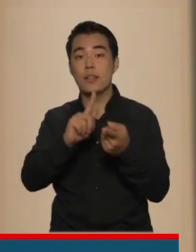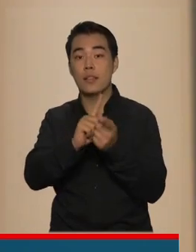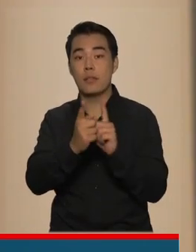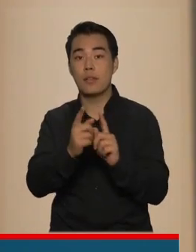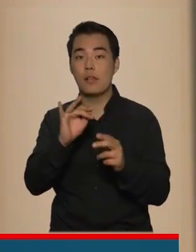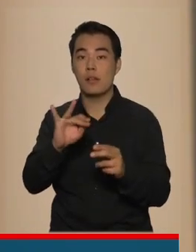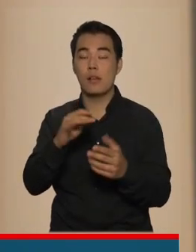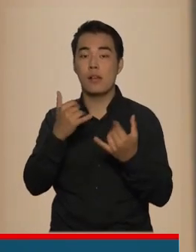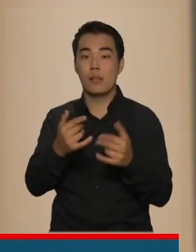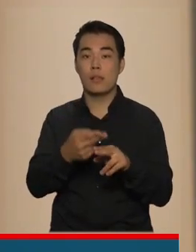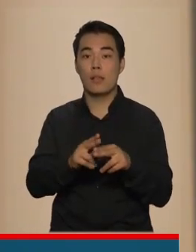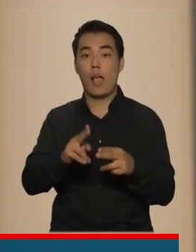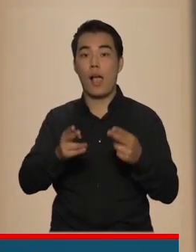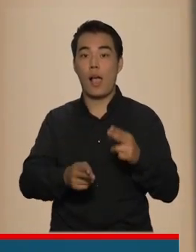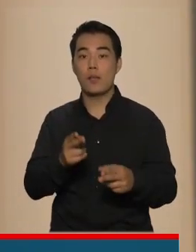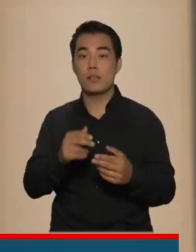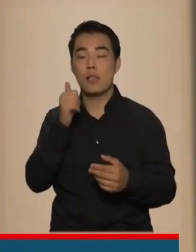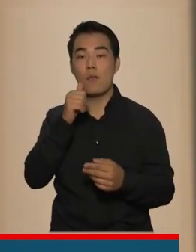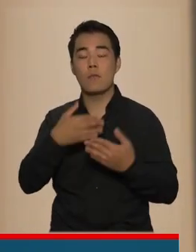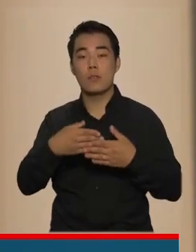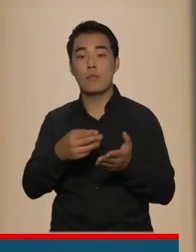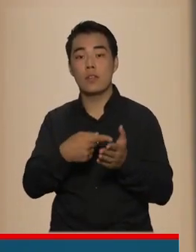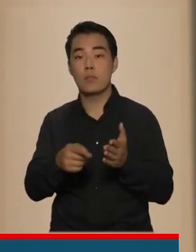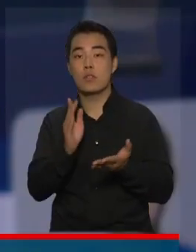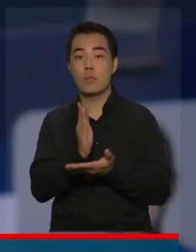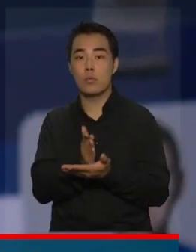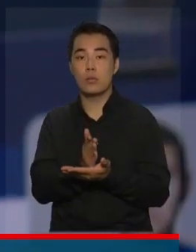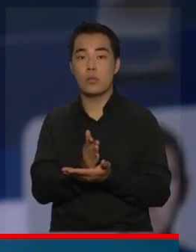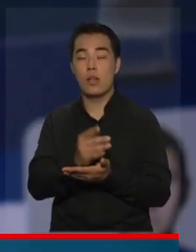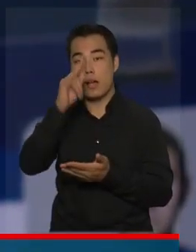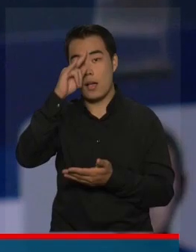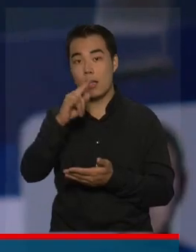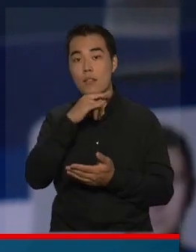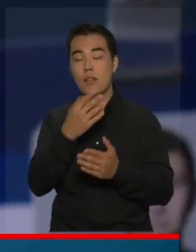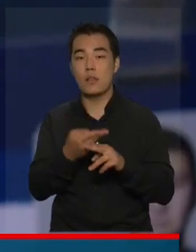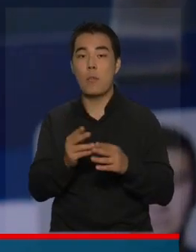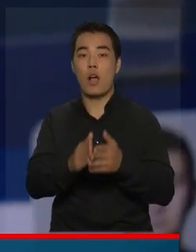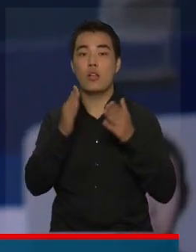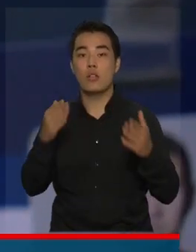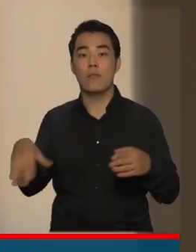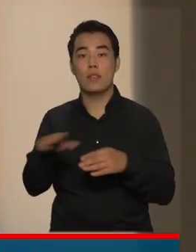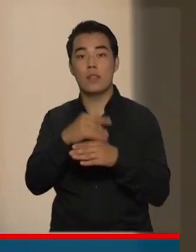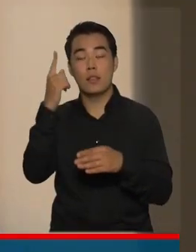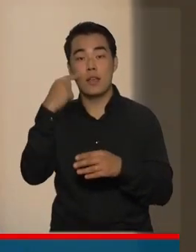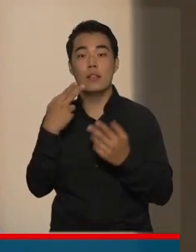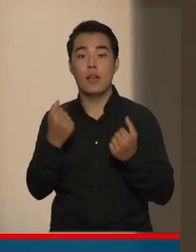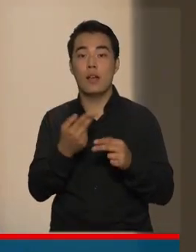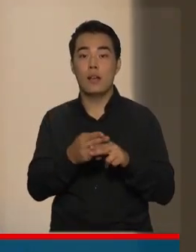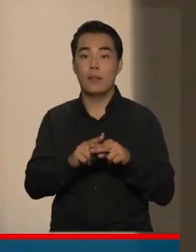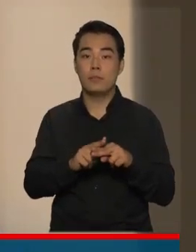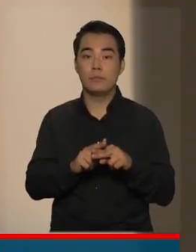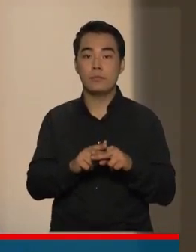стимуляторын ауыстырып, құдай қаласа ертең шығарсақ па деген ойымыз бар. Қазақстан бізде өте үлкен, біз білеміз. Сондықтан ол